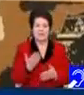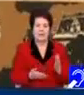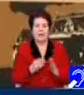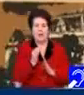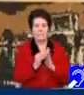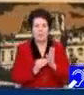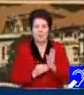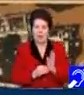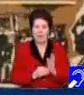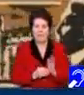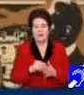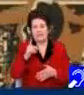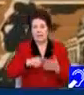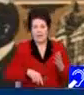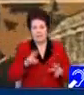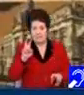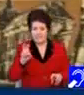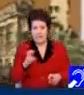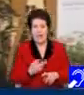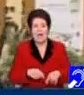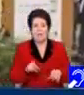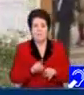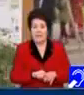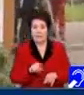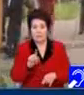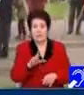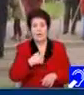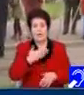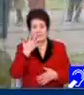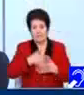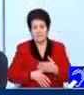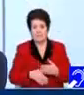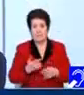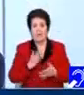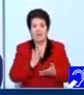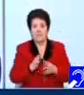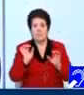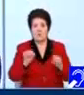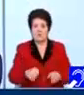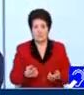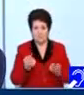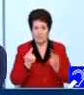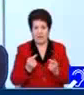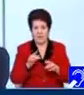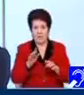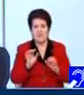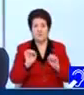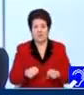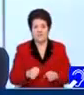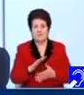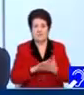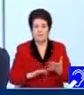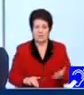programul centenar Programul Speranței, pentru că ne-am dat seama că avem o șansă, o mare șansă în continuare, să